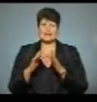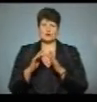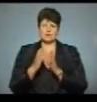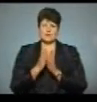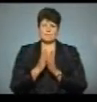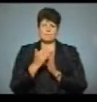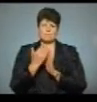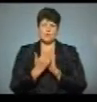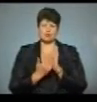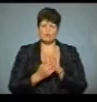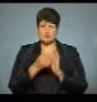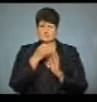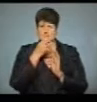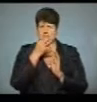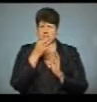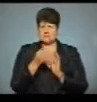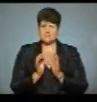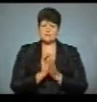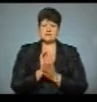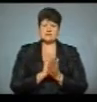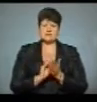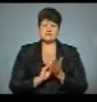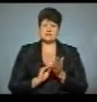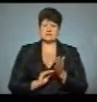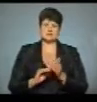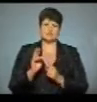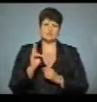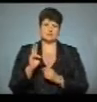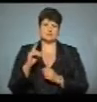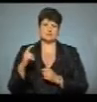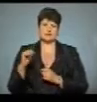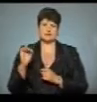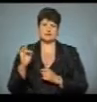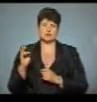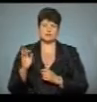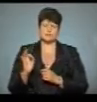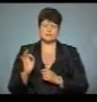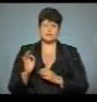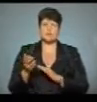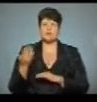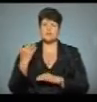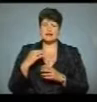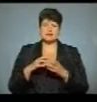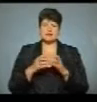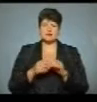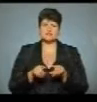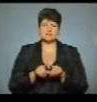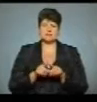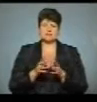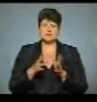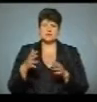протоколів, повідомив прес-секретар Центральної виборчої комісії Костянтин Хівренко. Попередні результати такі.